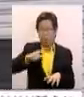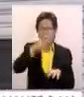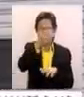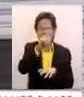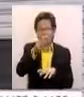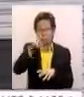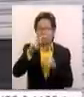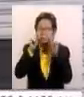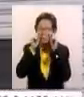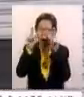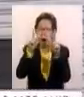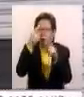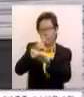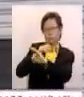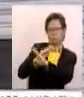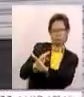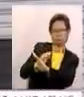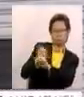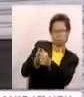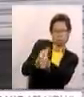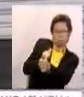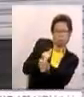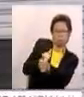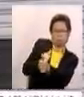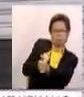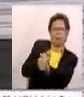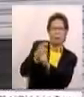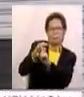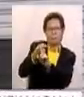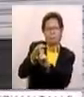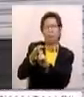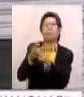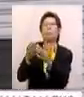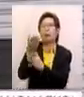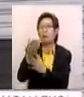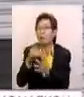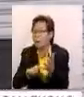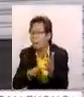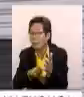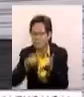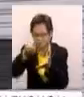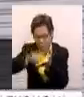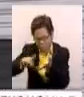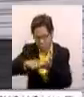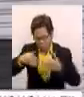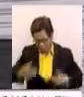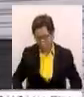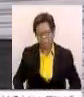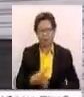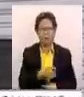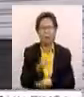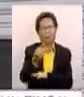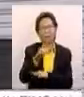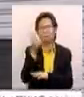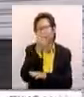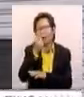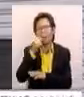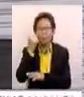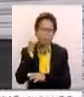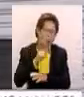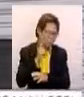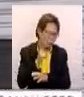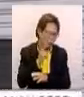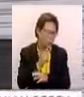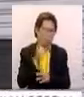kesedaran untuk mencegah jangkitan berkenaan melalui saringan. Juga, buang rasa malu terhadap